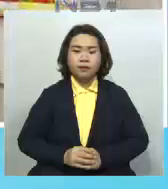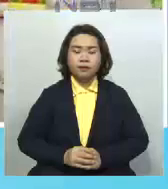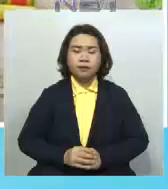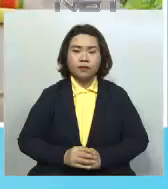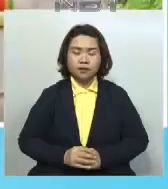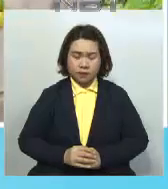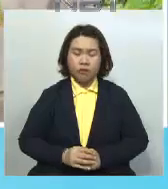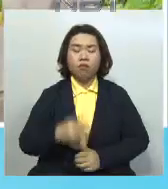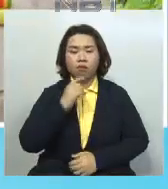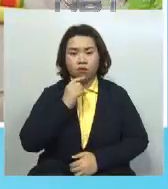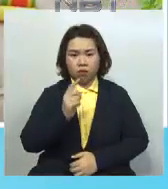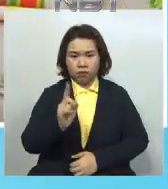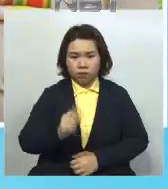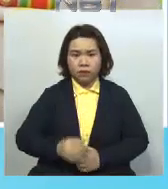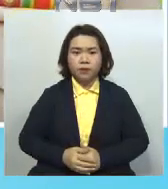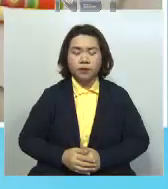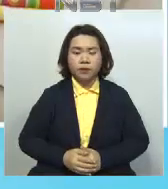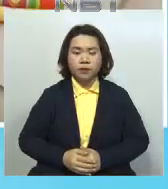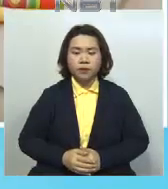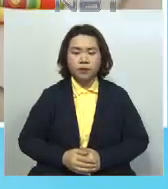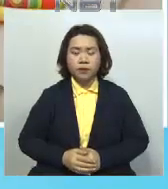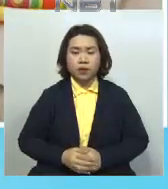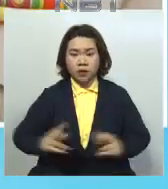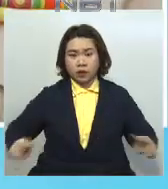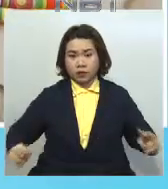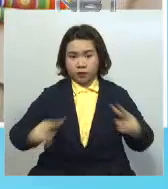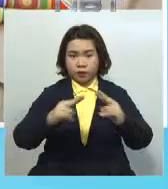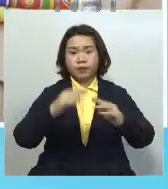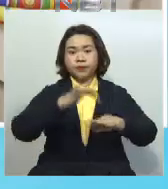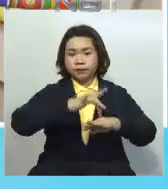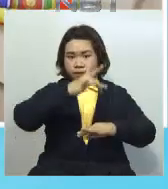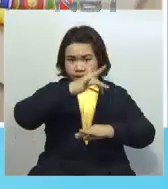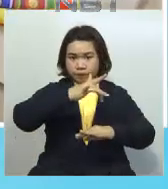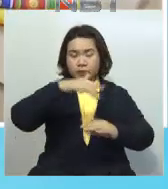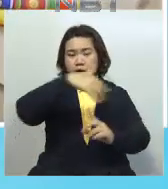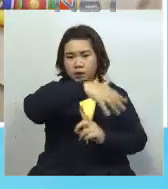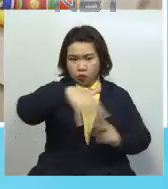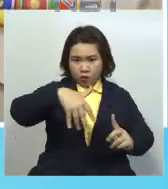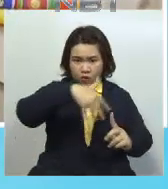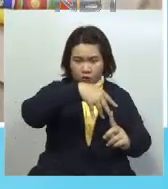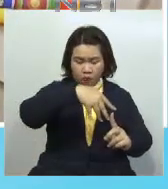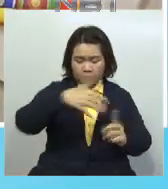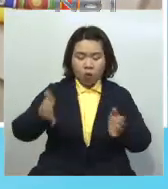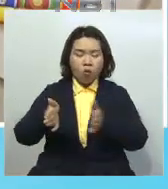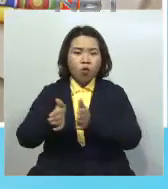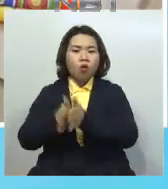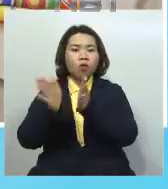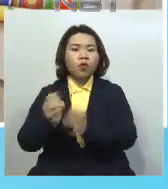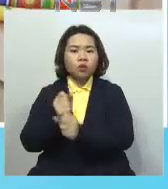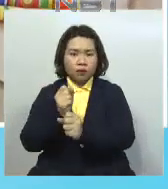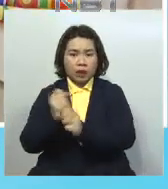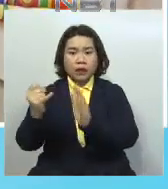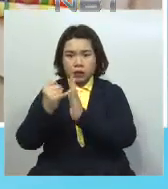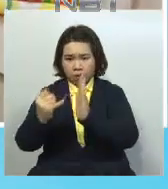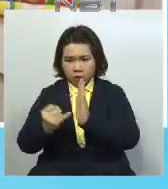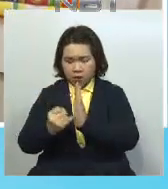คือในส่วนของกระทรวงทรัพยากรธรรมชาติและสิ่งแวดล้อมร่วมกับจังหวัดนะครับเมื่อวานเราก็ประเมินสถาน